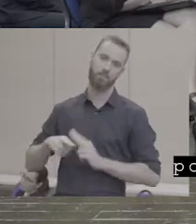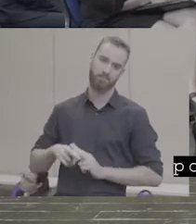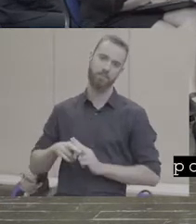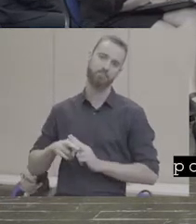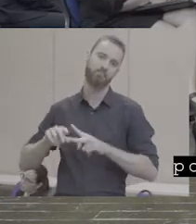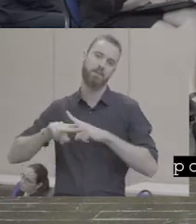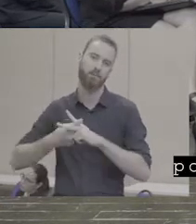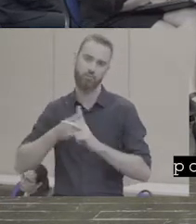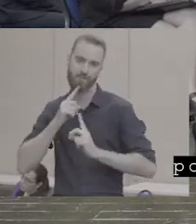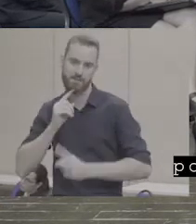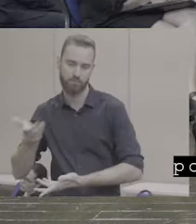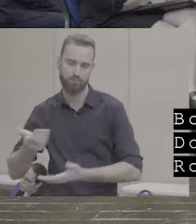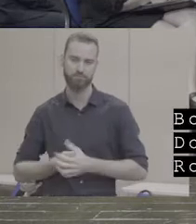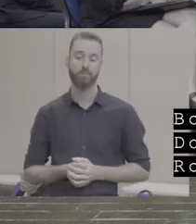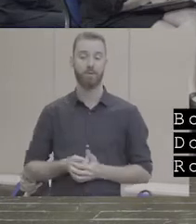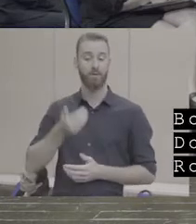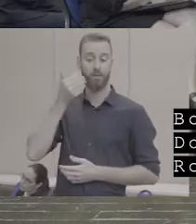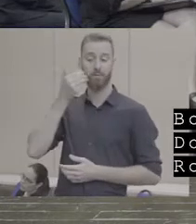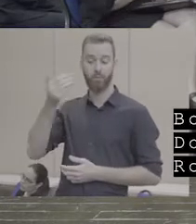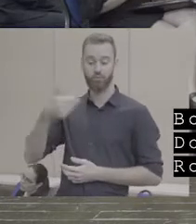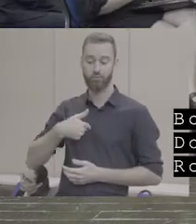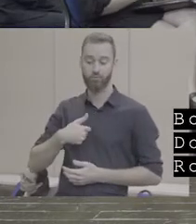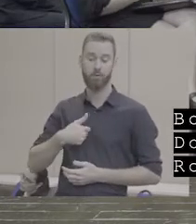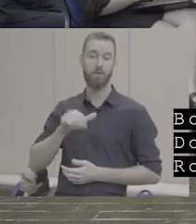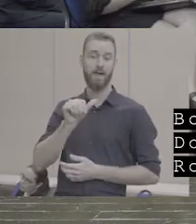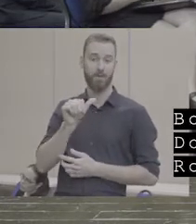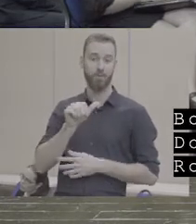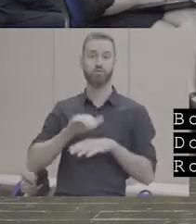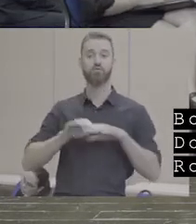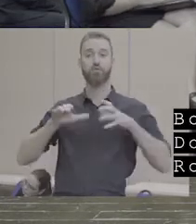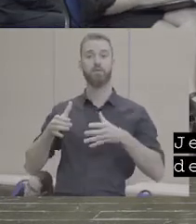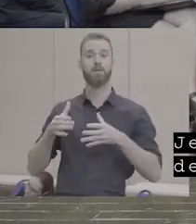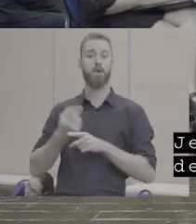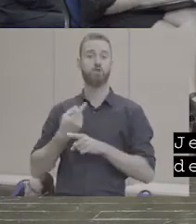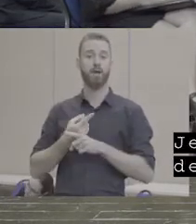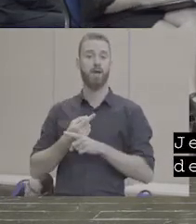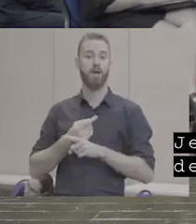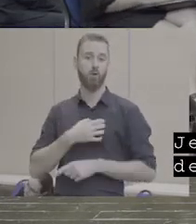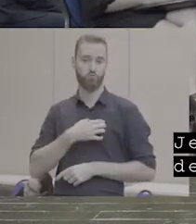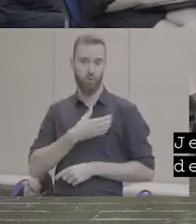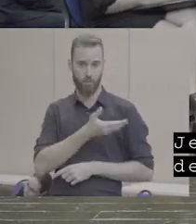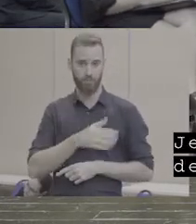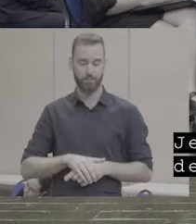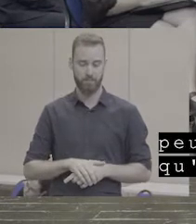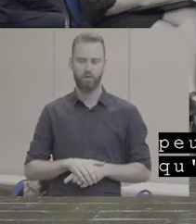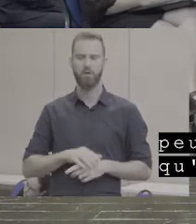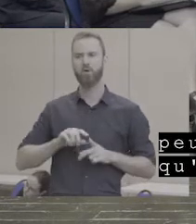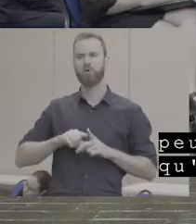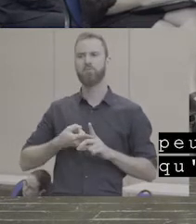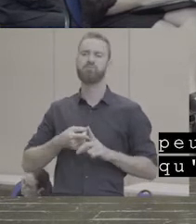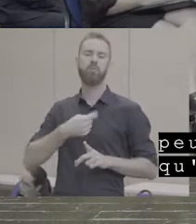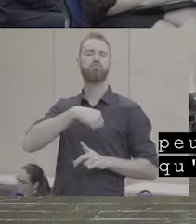cette conversation. Bonjour. Oui, donc Arnaud du Comité Logement Rosemont. Juste présenter avant de commencer peut-être